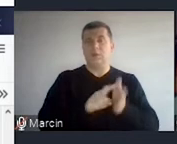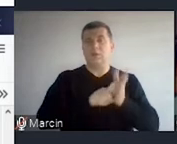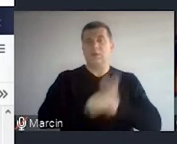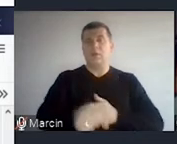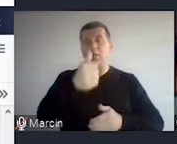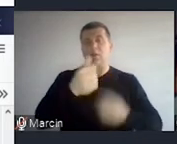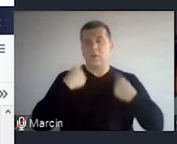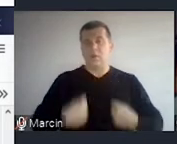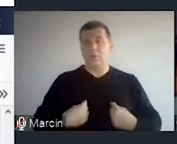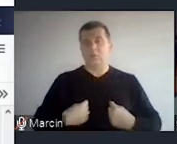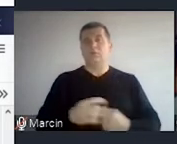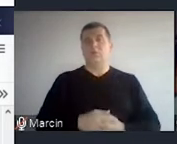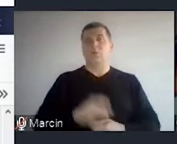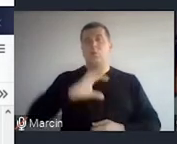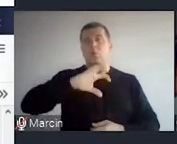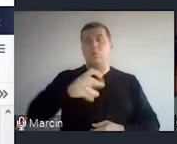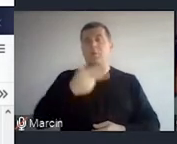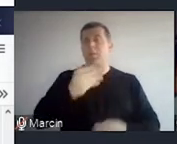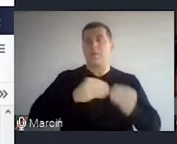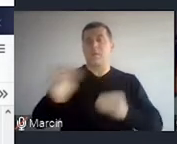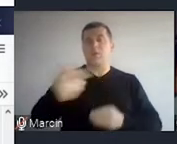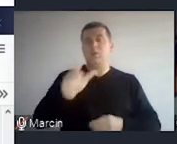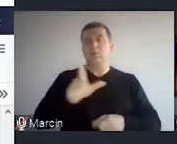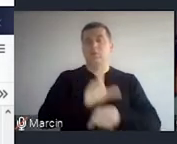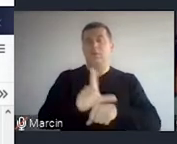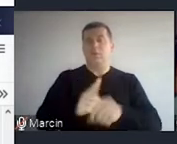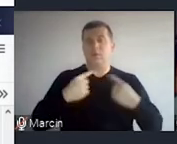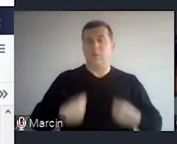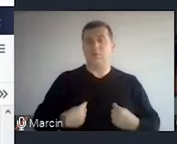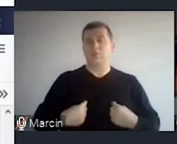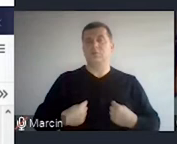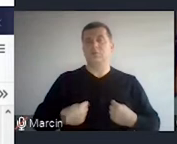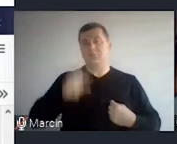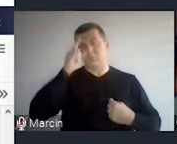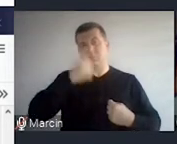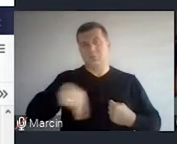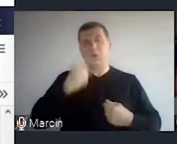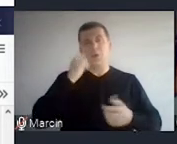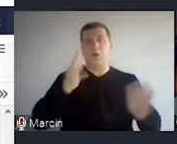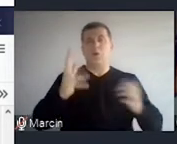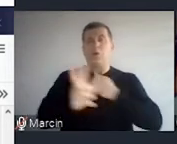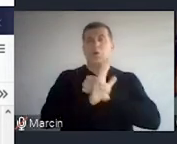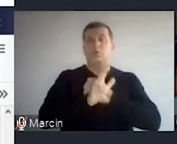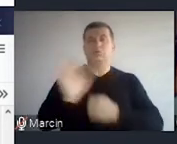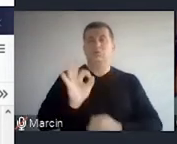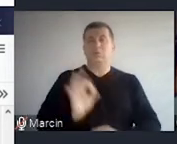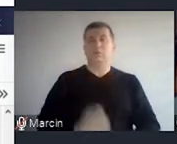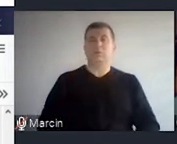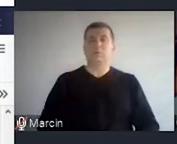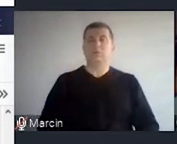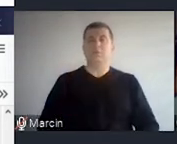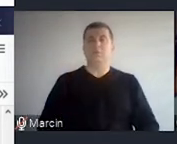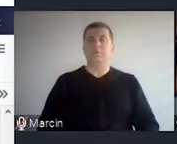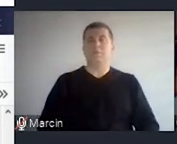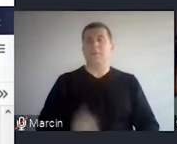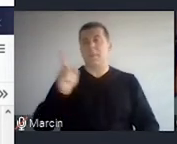jednego uczestnika w grupie nie większej niż 12 osób i przy frekwencji co najmniej 80%.